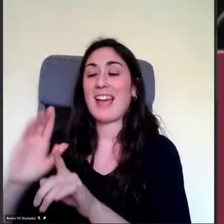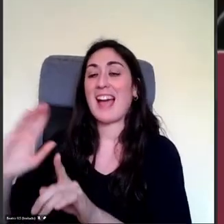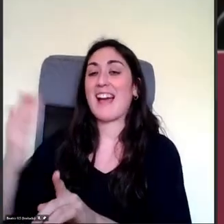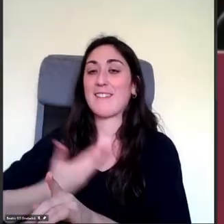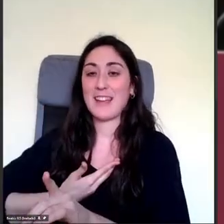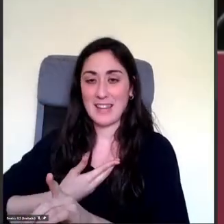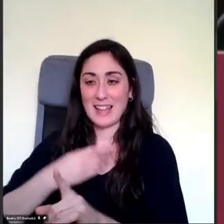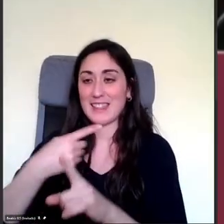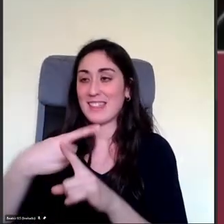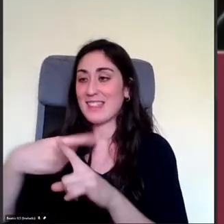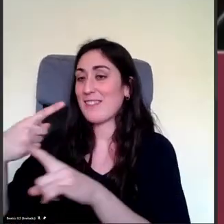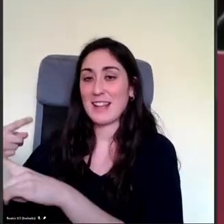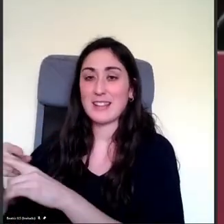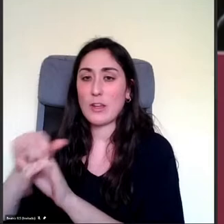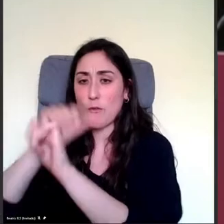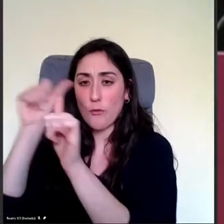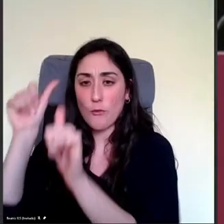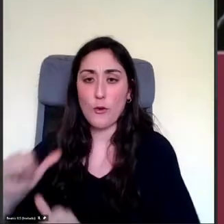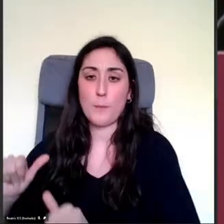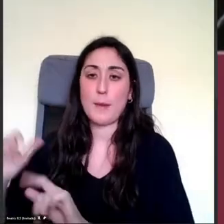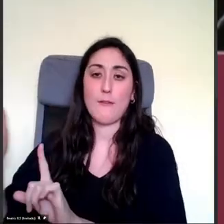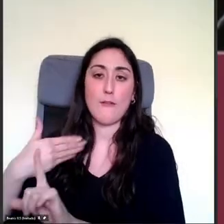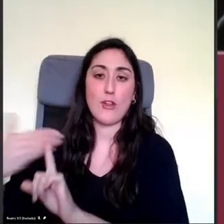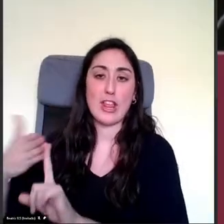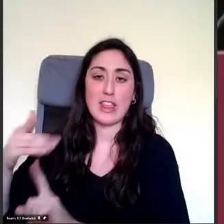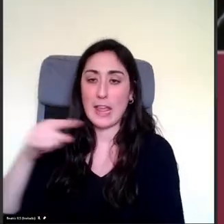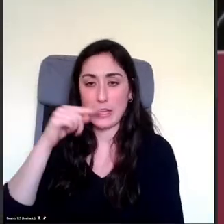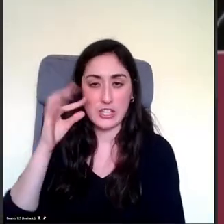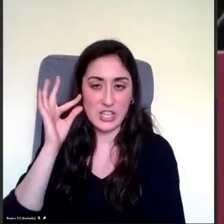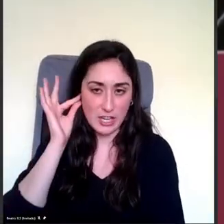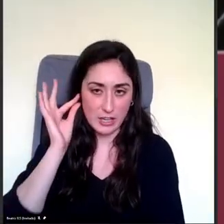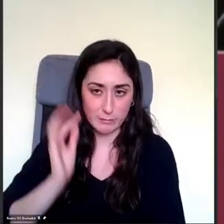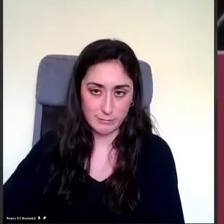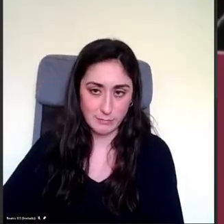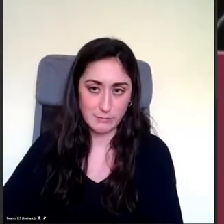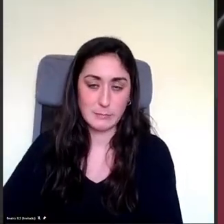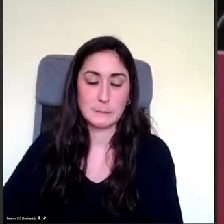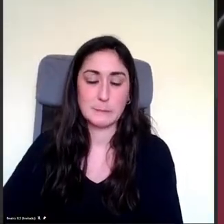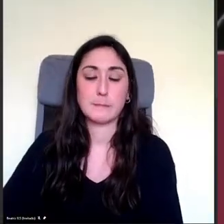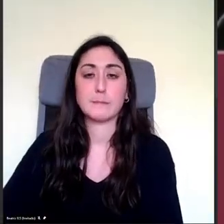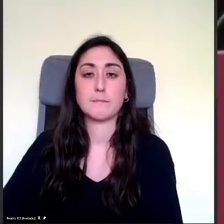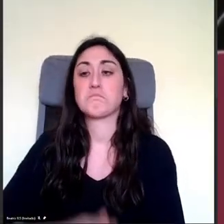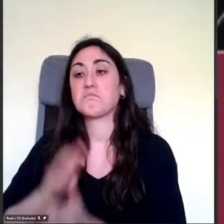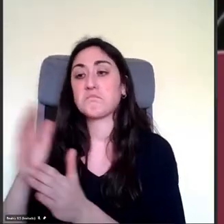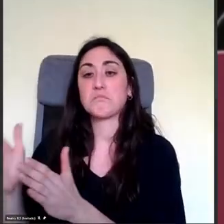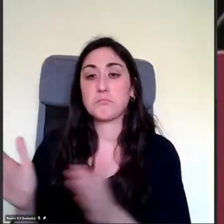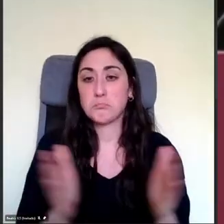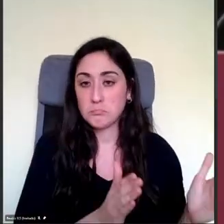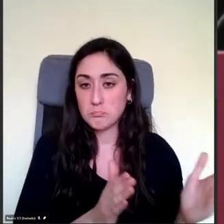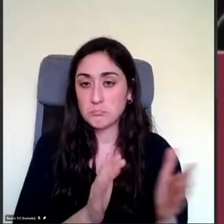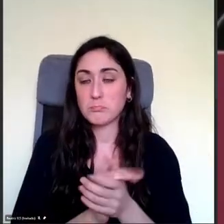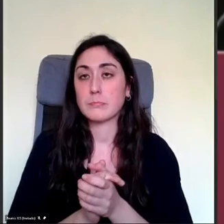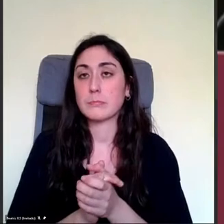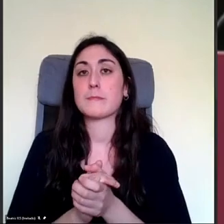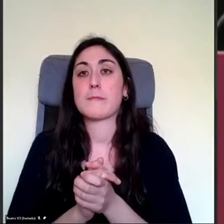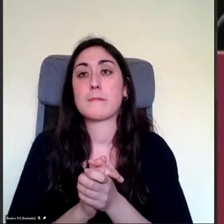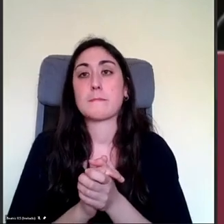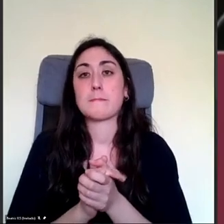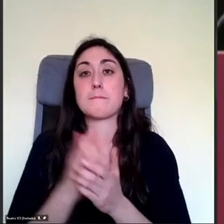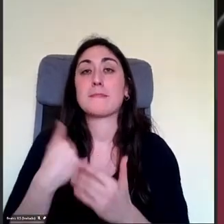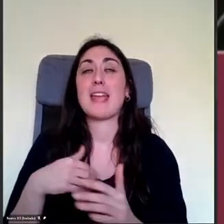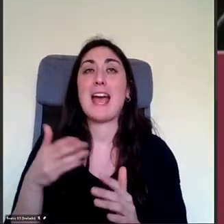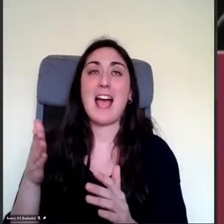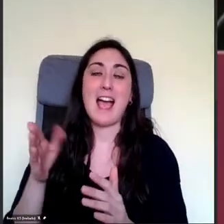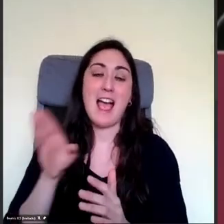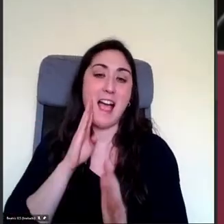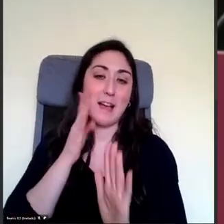les diverses formes que assumeix la violència de gènere. Per una altra banda, tal com plantejava abans, vam